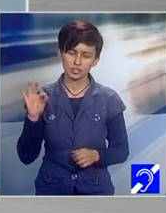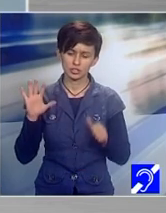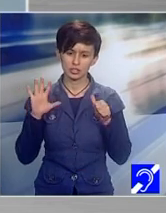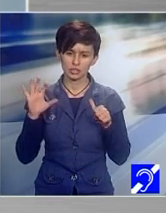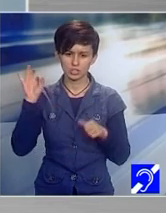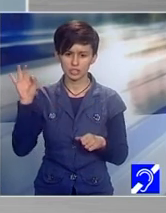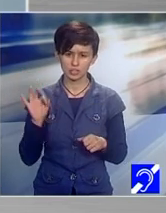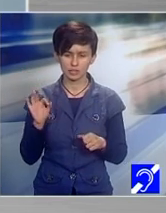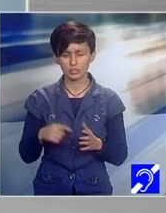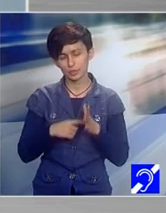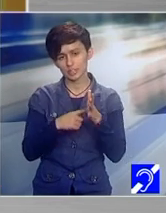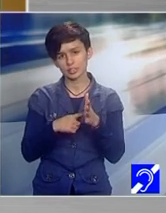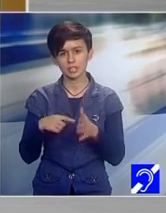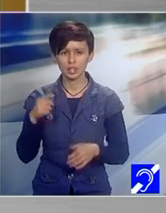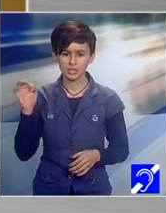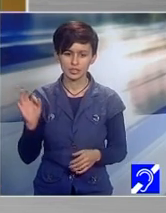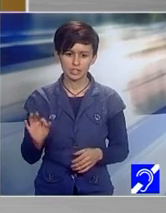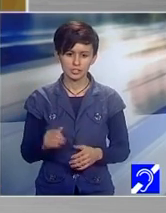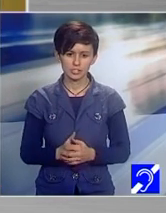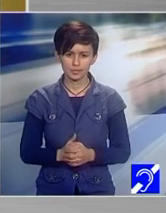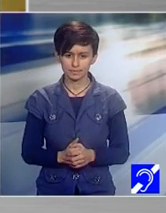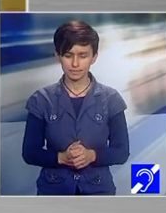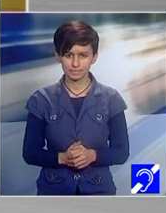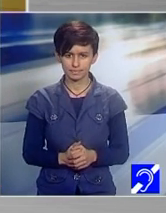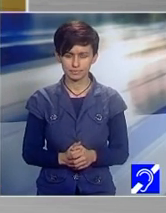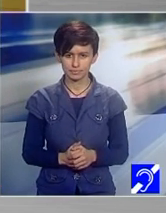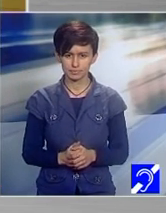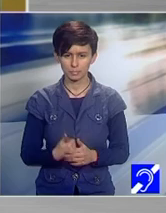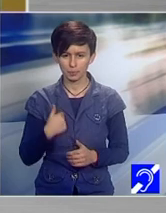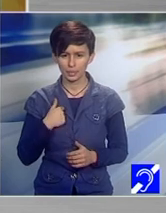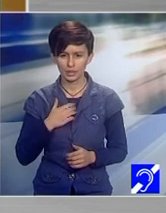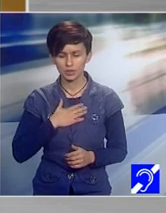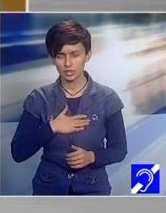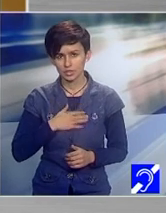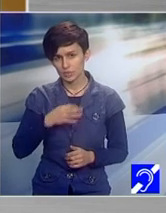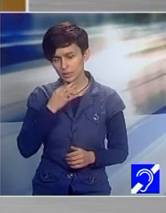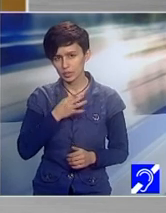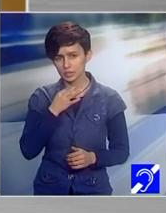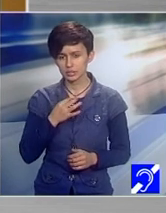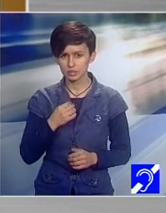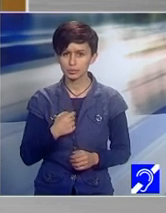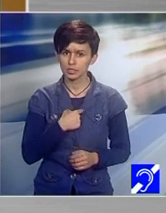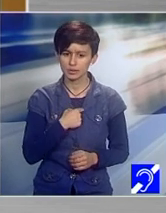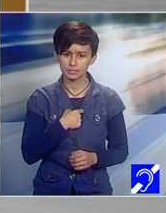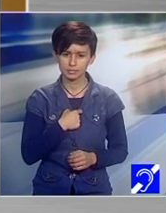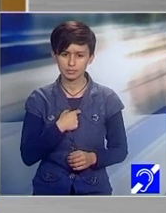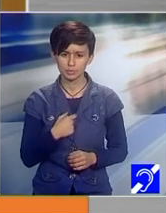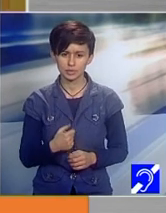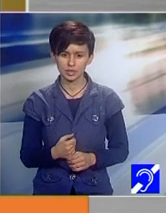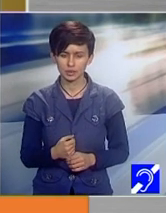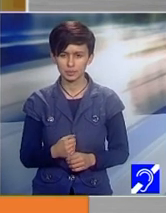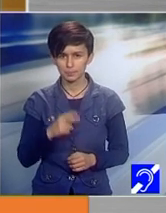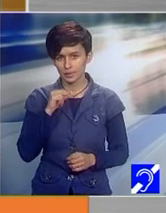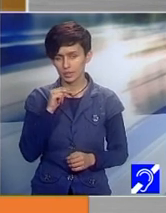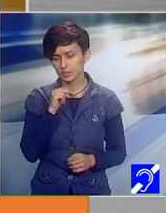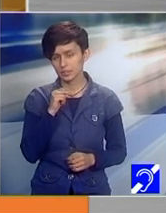arată alte statistici. Am să încep prin a sesiza, nu știu, putem să-i spunem și